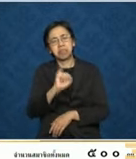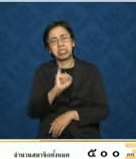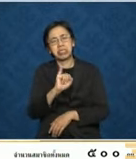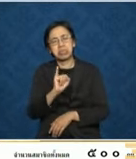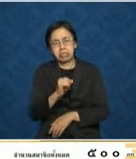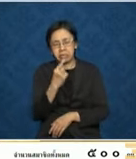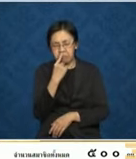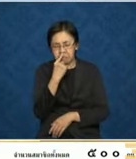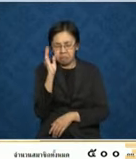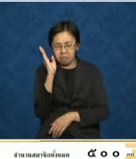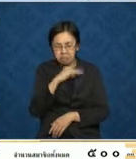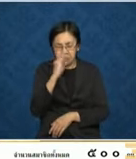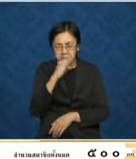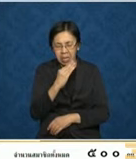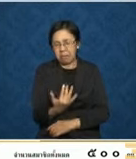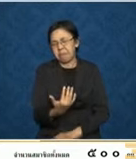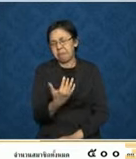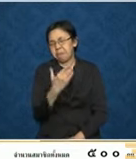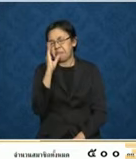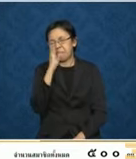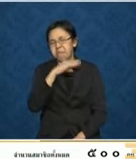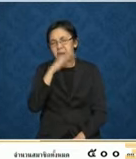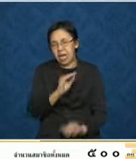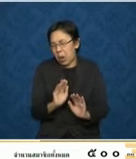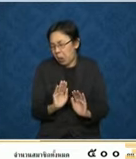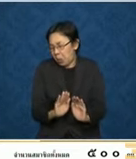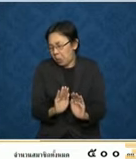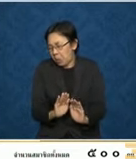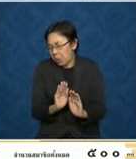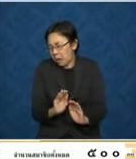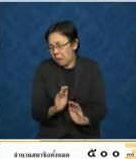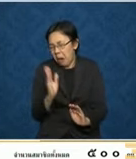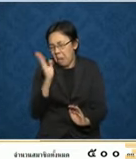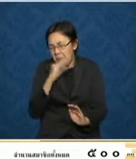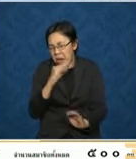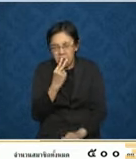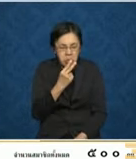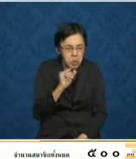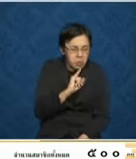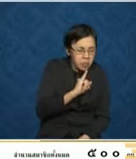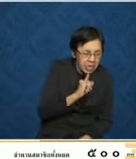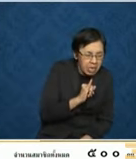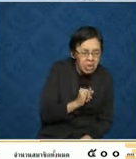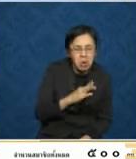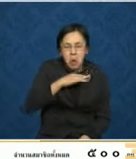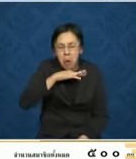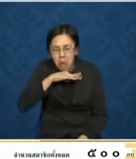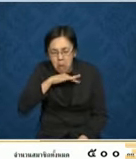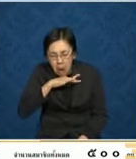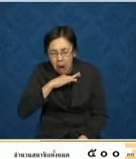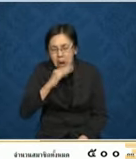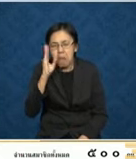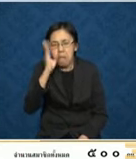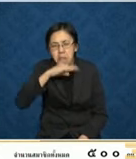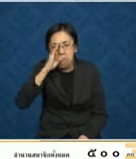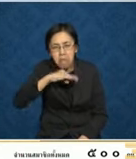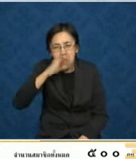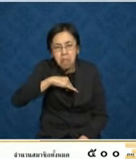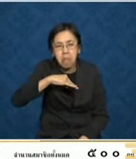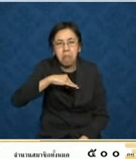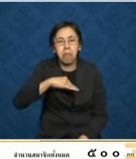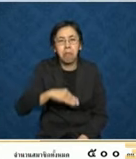อกมันเหม็นนะคะมันหมักเหม็นมันทําบรรยากาศเสียมันเกิดมลภาวะมลพิษต่างๆแล้วก็เ